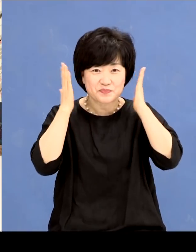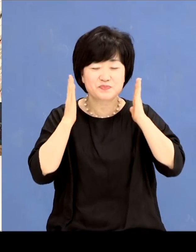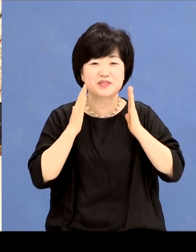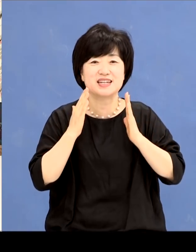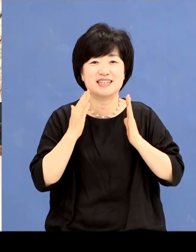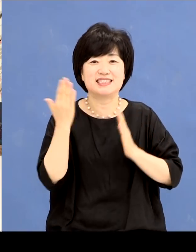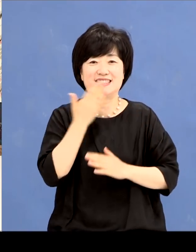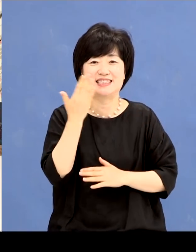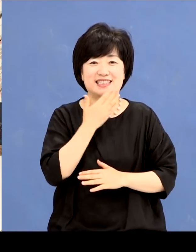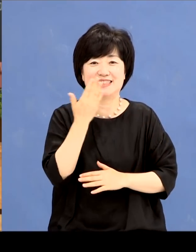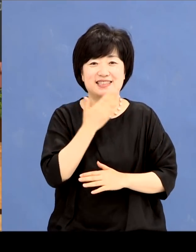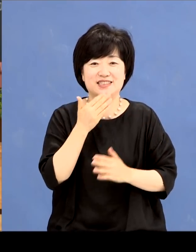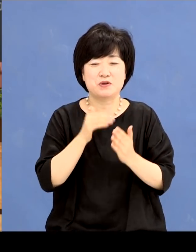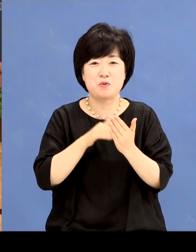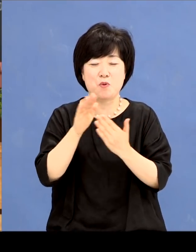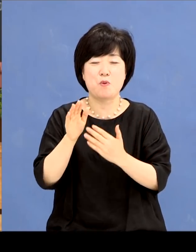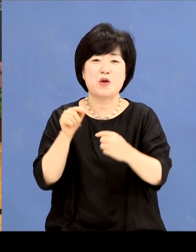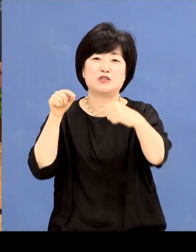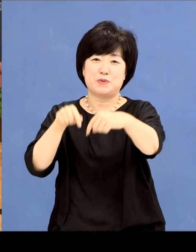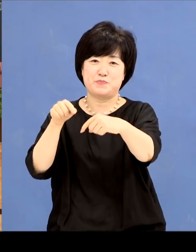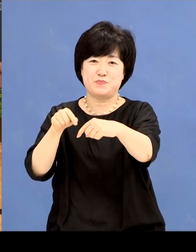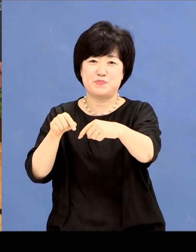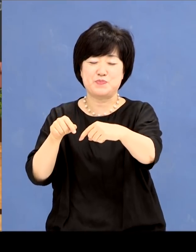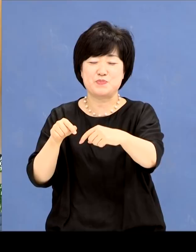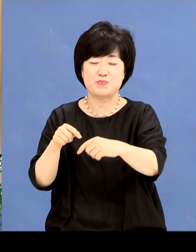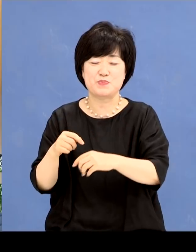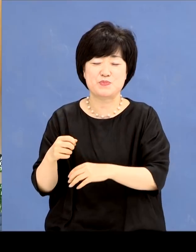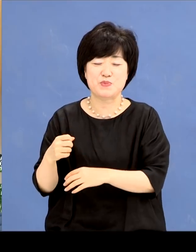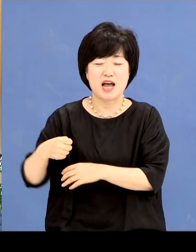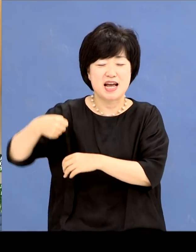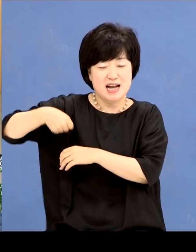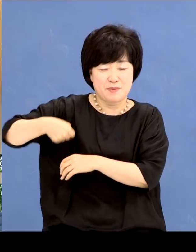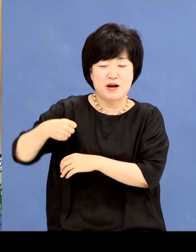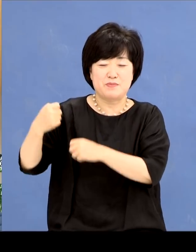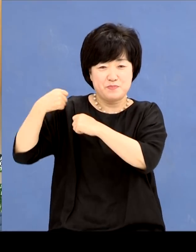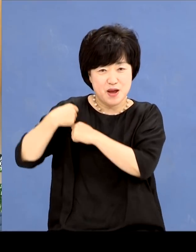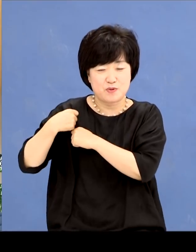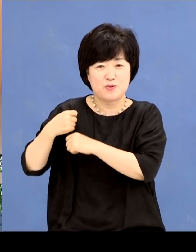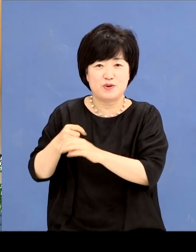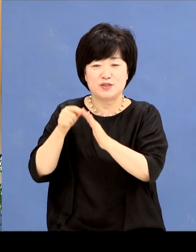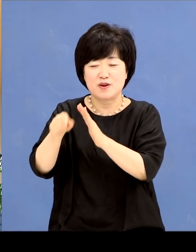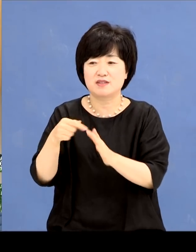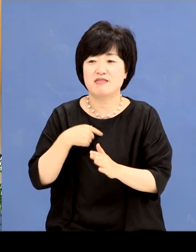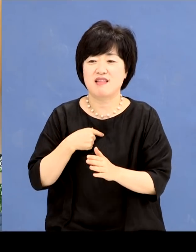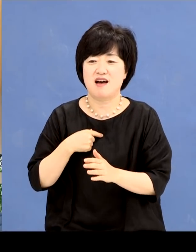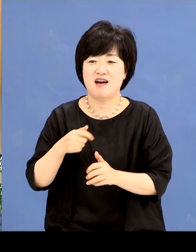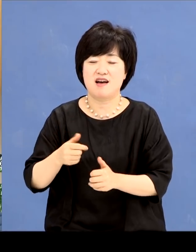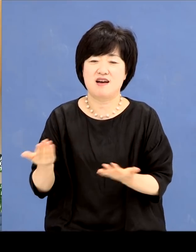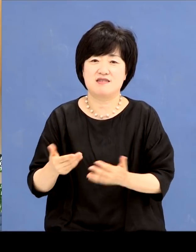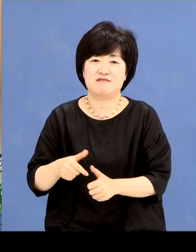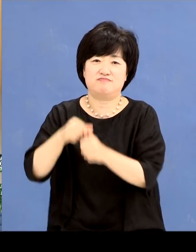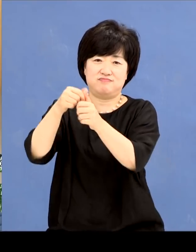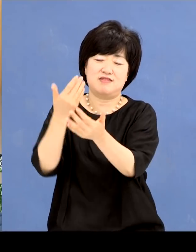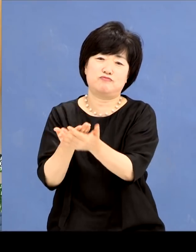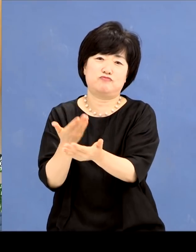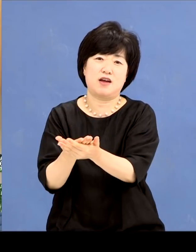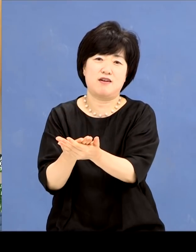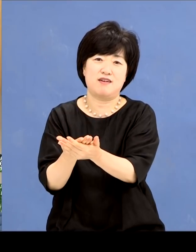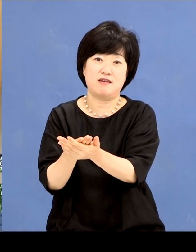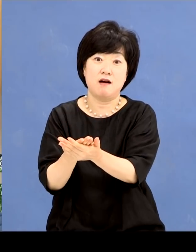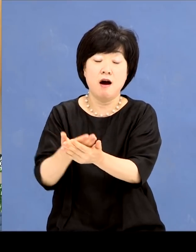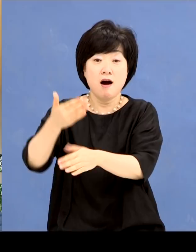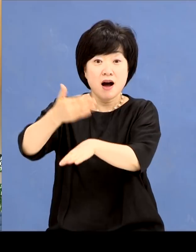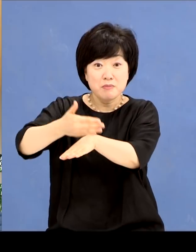일부러 네. 좋은 또 그렇죠. 느낌을 면접인 네. 거죠. 면접. 그렇죠. 예. 네. 무작정 이렇게 가방을 메고 들어가서 일 좀 시켜달라고 네. 부탁을 드렸는데